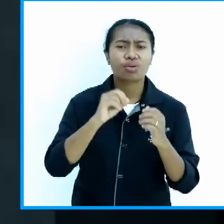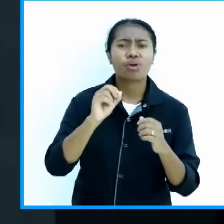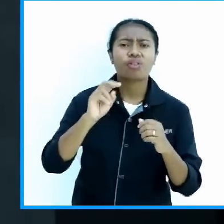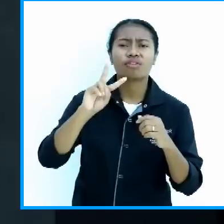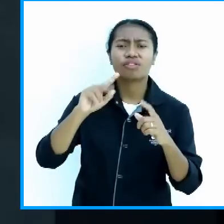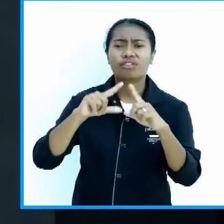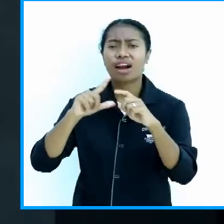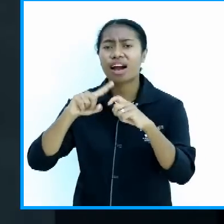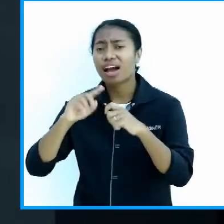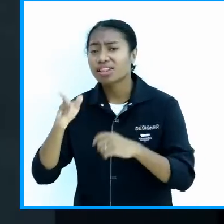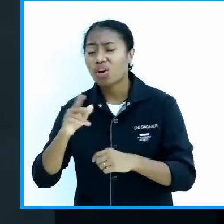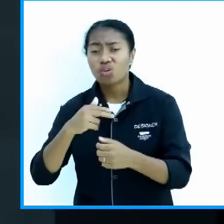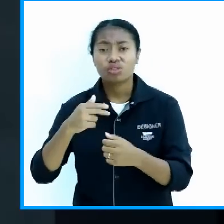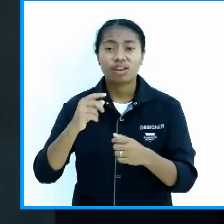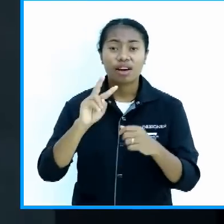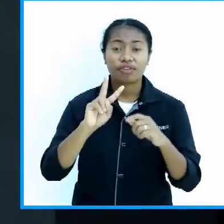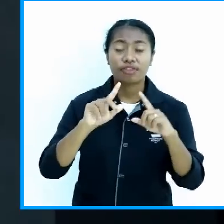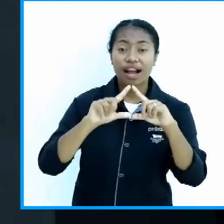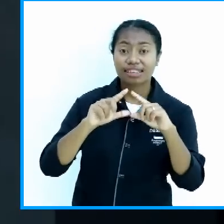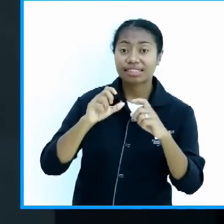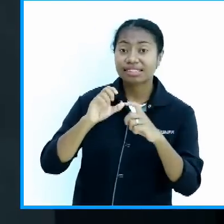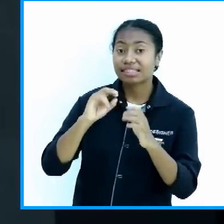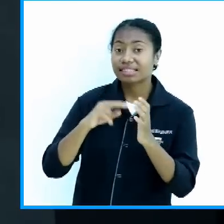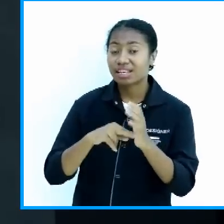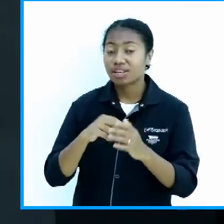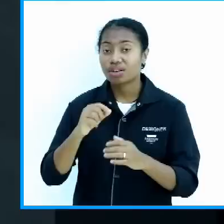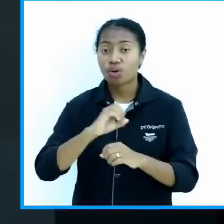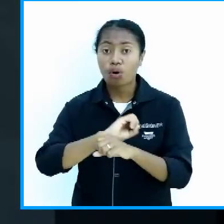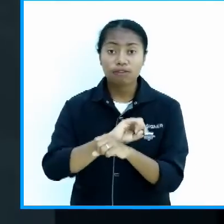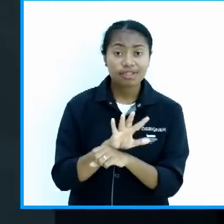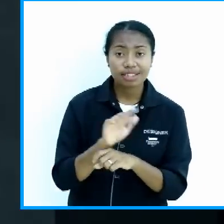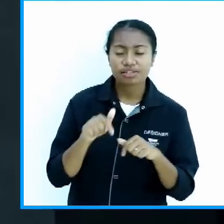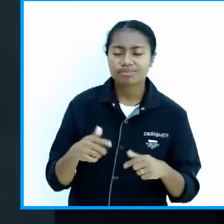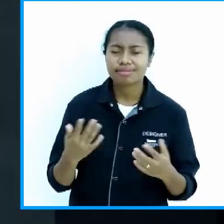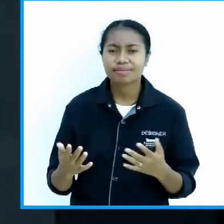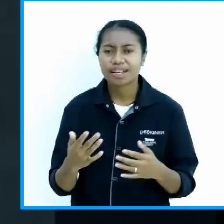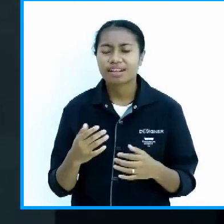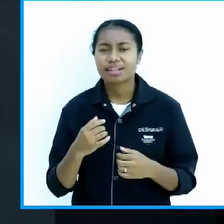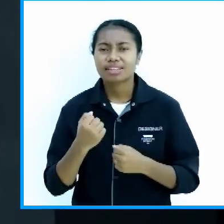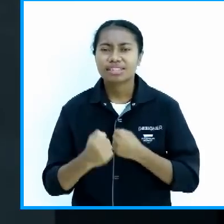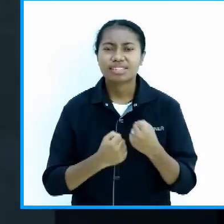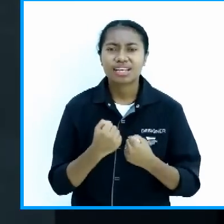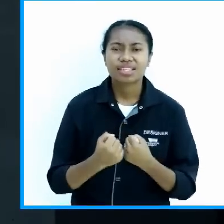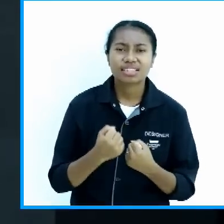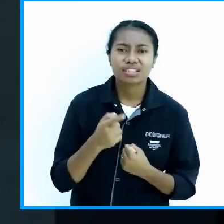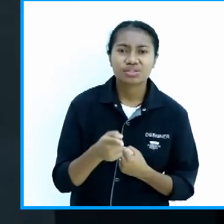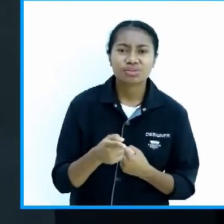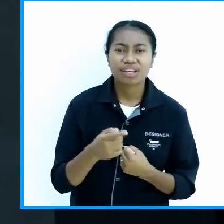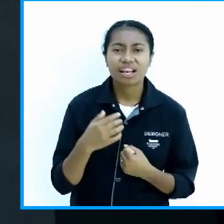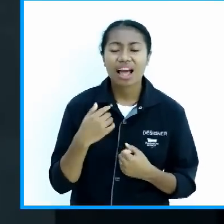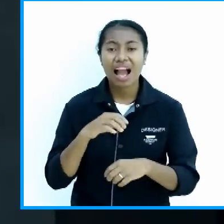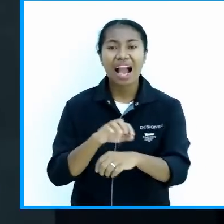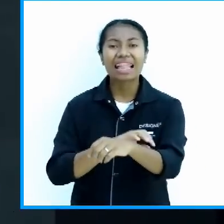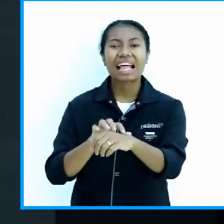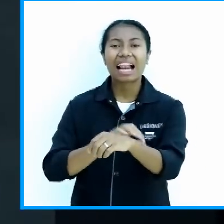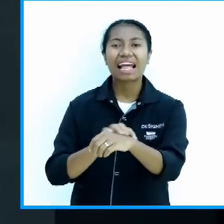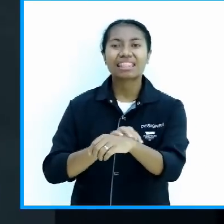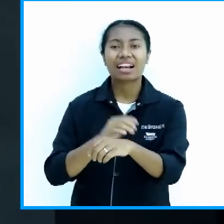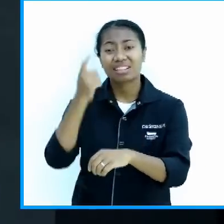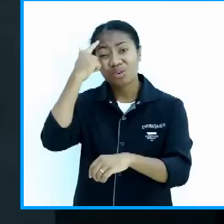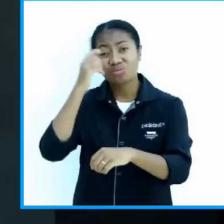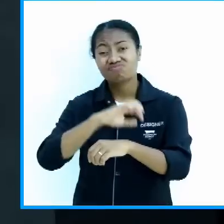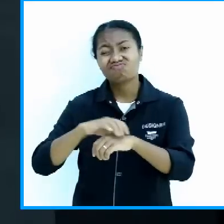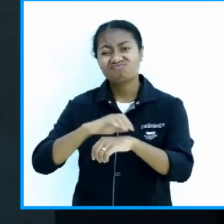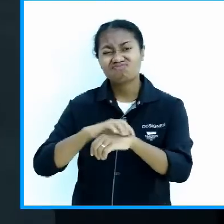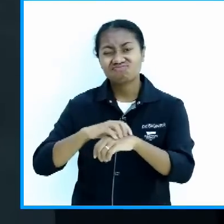COVID lainnya atau vaksin-vaksin lain yang beredar itu sangat minimal terjadi. Dan kalaupun terjadi itu yang sering terjadi itu gatal-gatal.